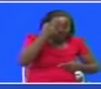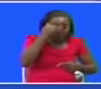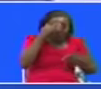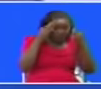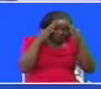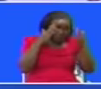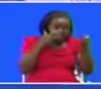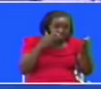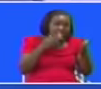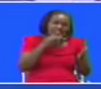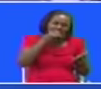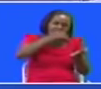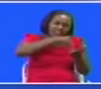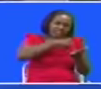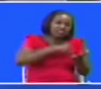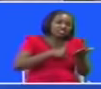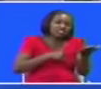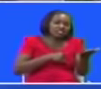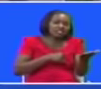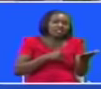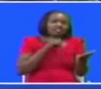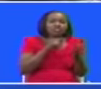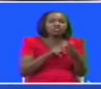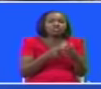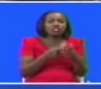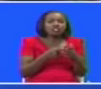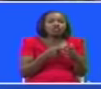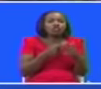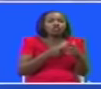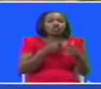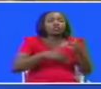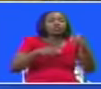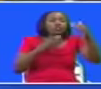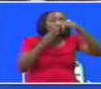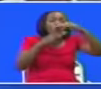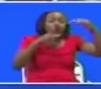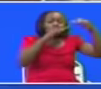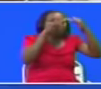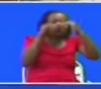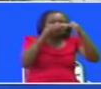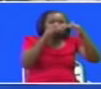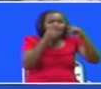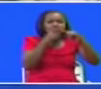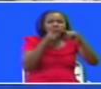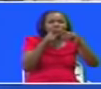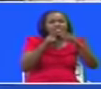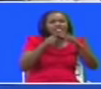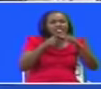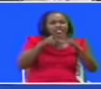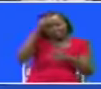ile investment waliweka haikuwa ikianzia katika federal level peke yake, lakini imeanzia katika mashinani